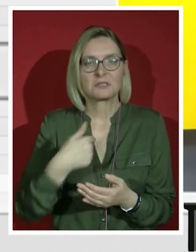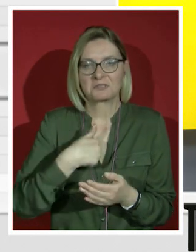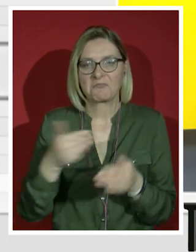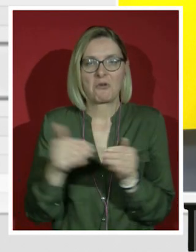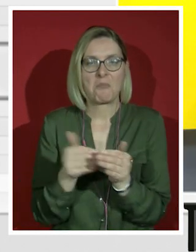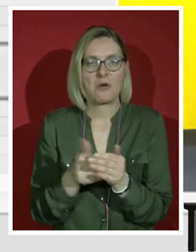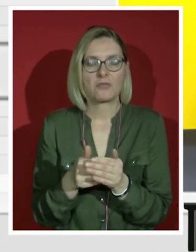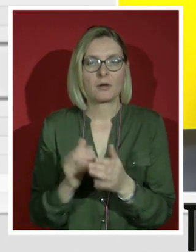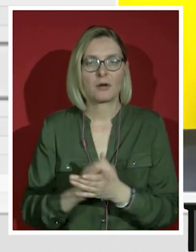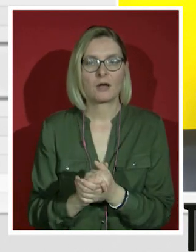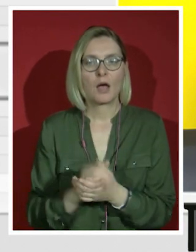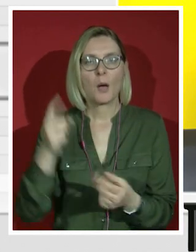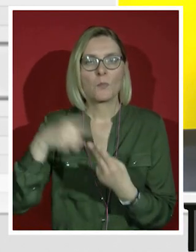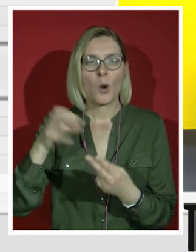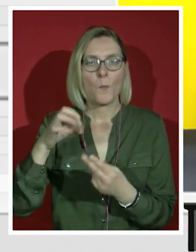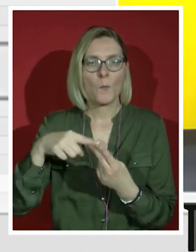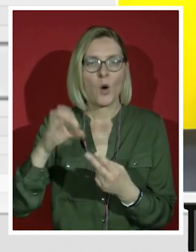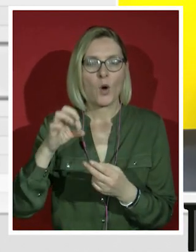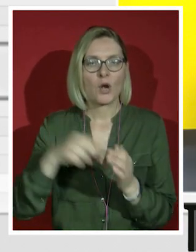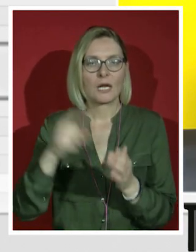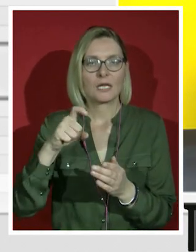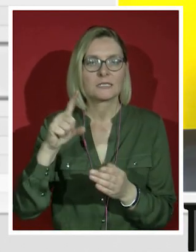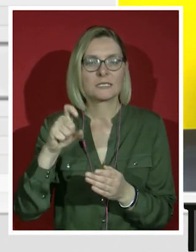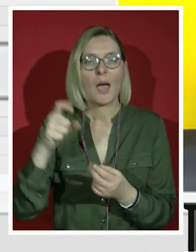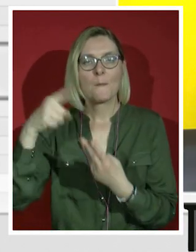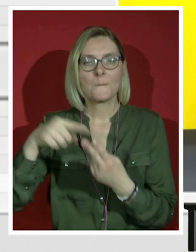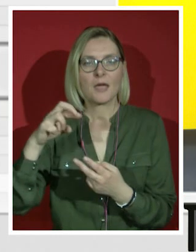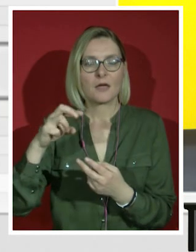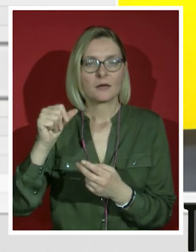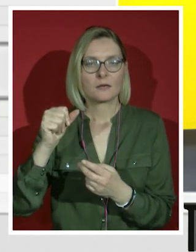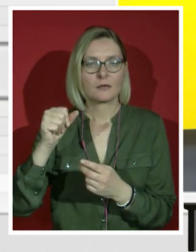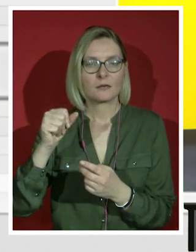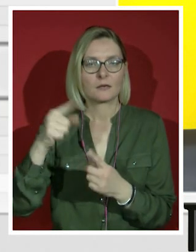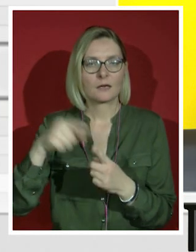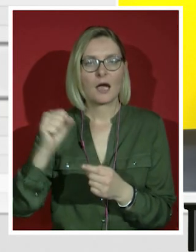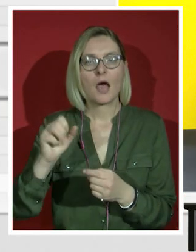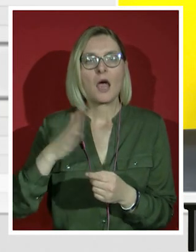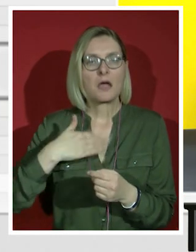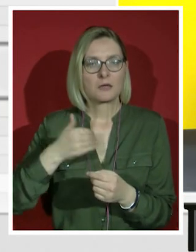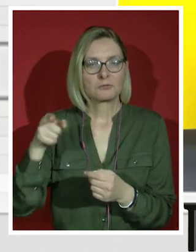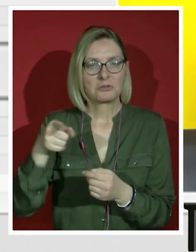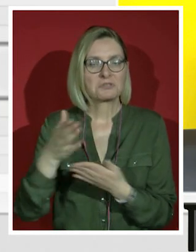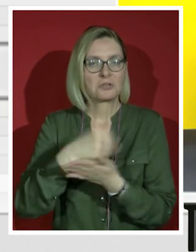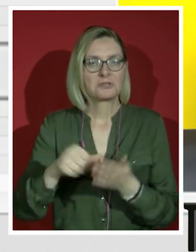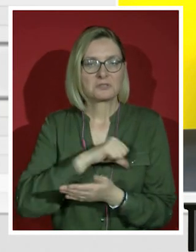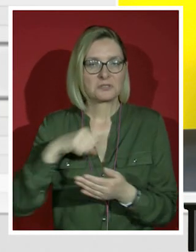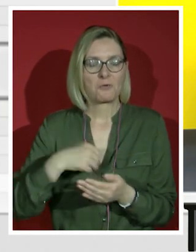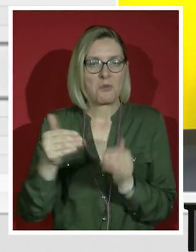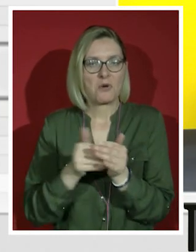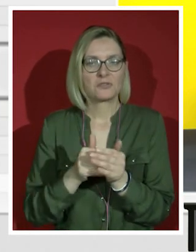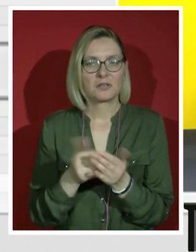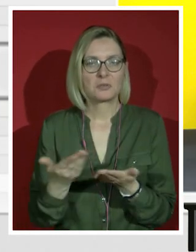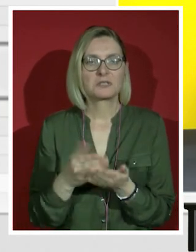потреба. Прополис, перга, исто така, само јас си ги користам за свој потреби, пошто сум со